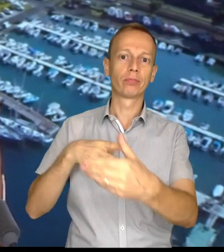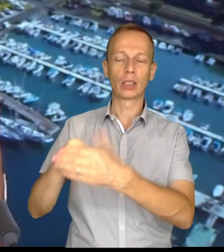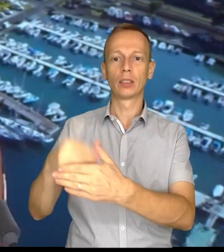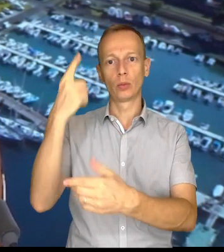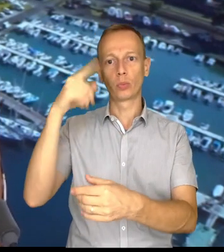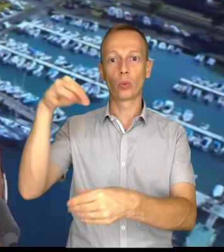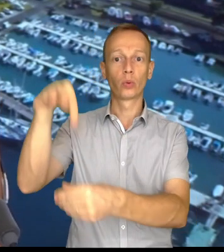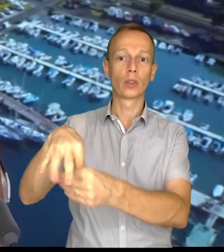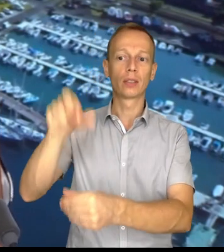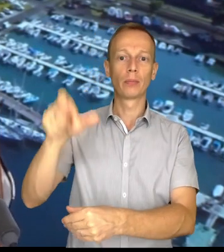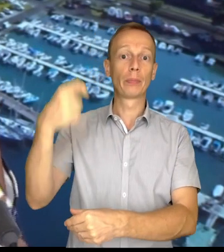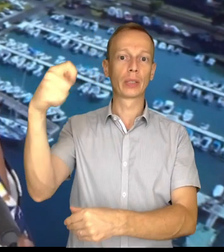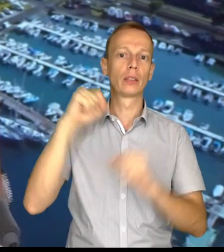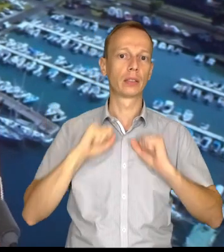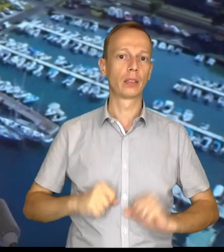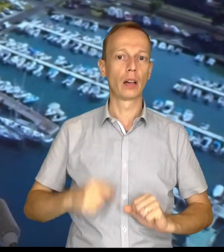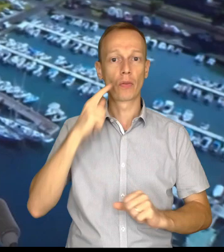Le reportage de nos confrères à Paris.